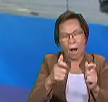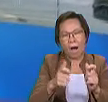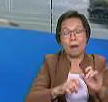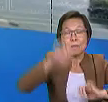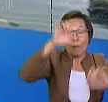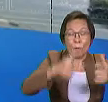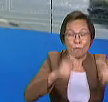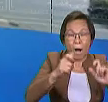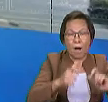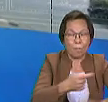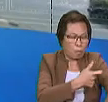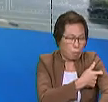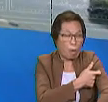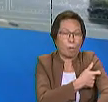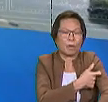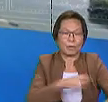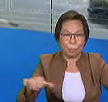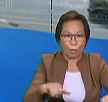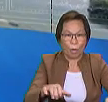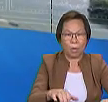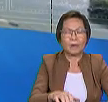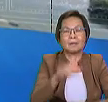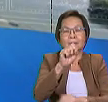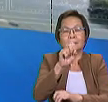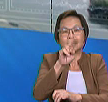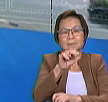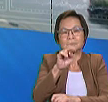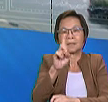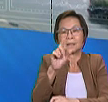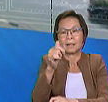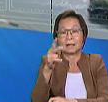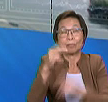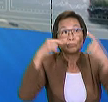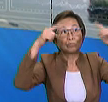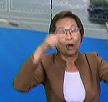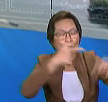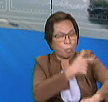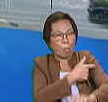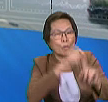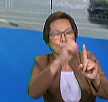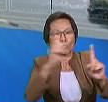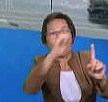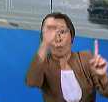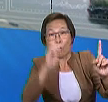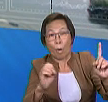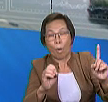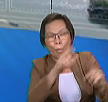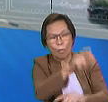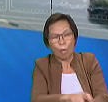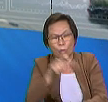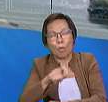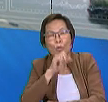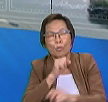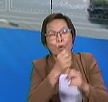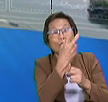operasi vaksinasi roboh yang dijalankan di sana keren bercahaya memvaksin hampir seratus peratus penduduk berumur 12